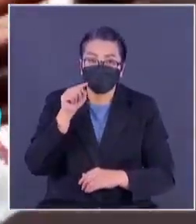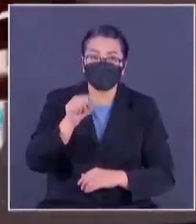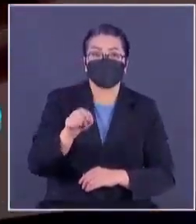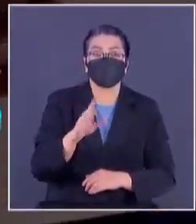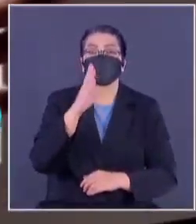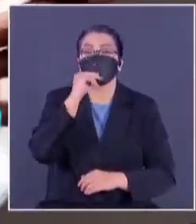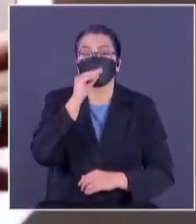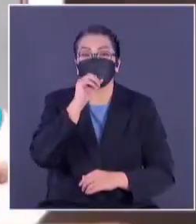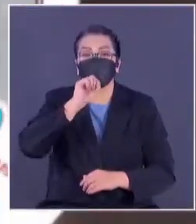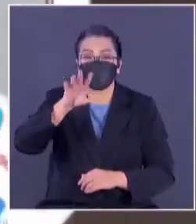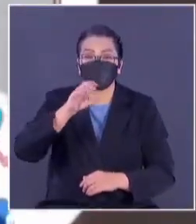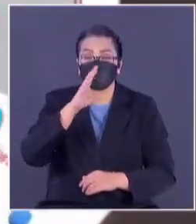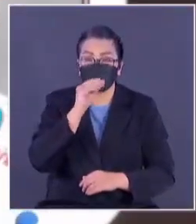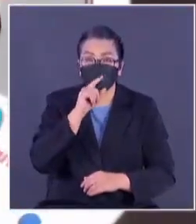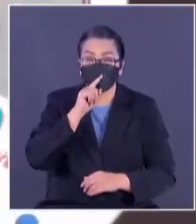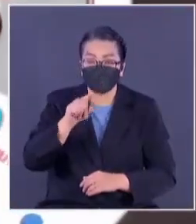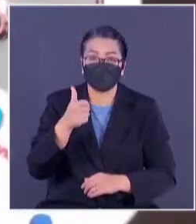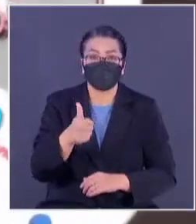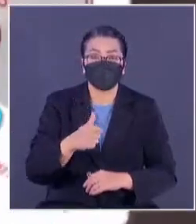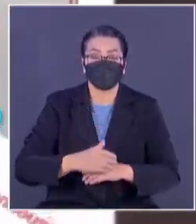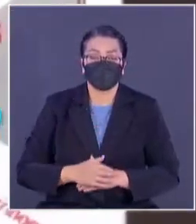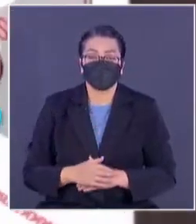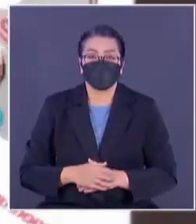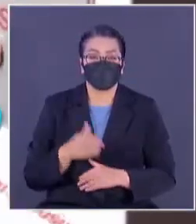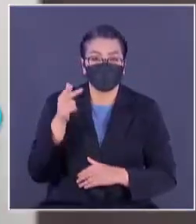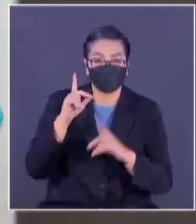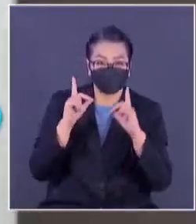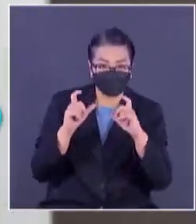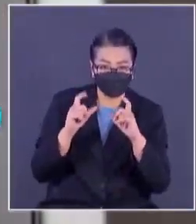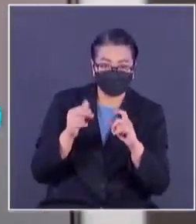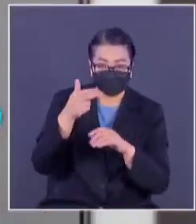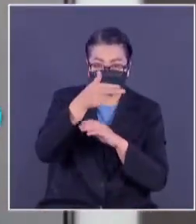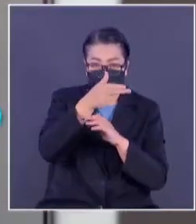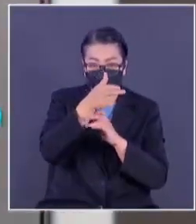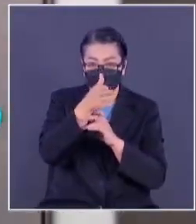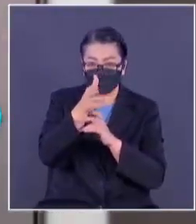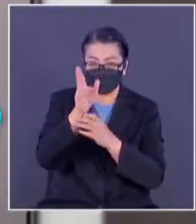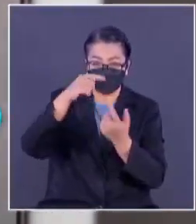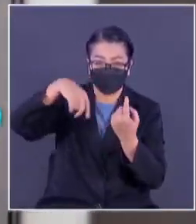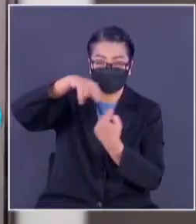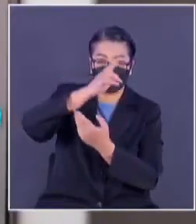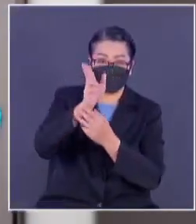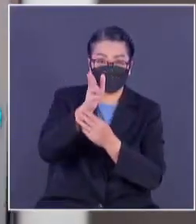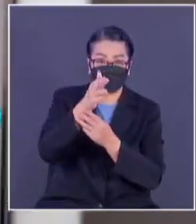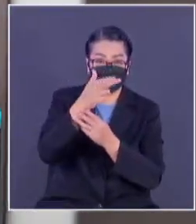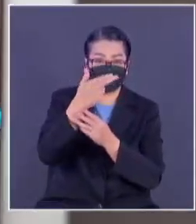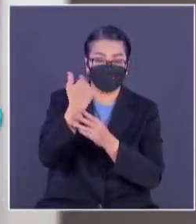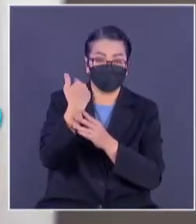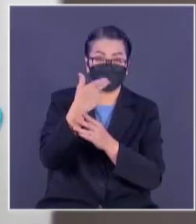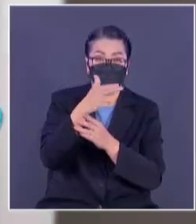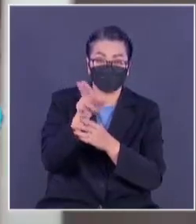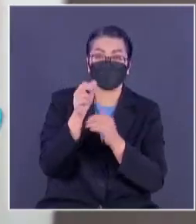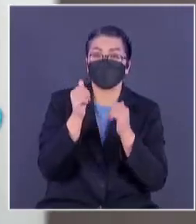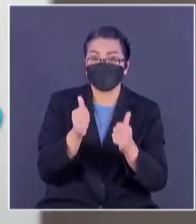ดเพียงปุ่มเดียวก็ติดต่อกับเจ้าหน้าที่ได้สามารถที่จะถ่ายภาพคุณภาพสูงค่ะด้วยกล้องวงจรปิดแบบอินฟราเรด IR